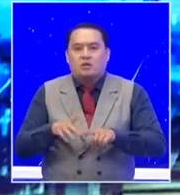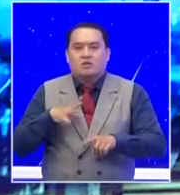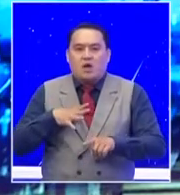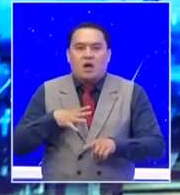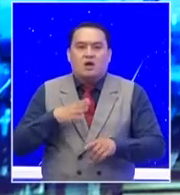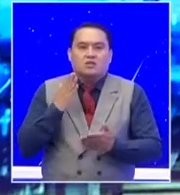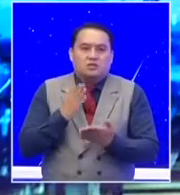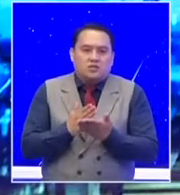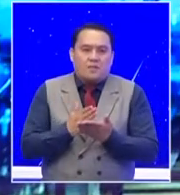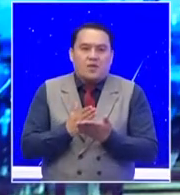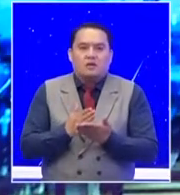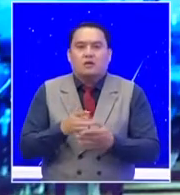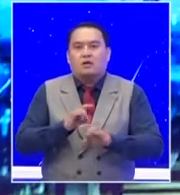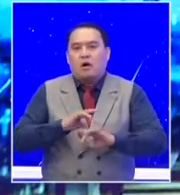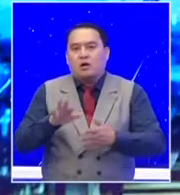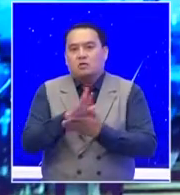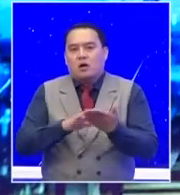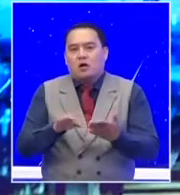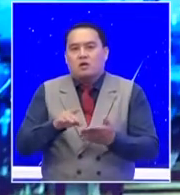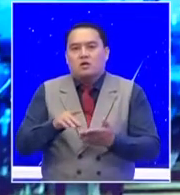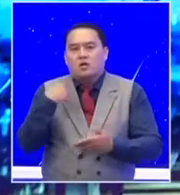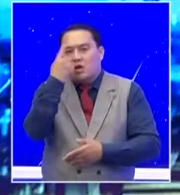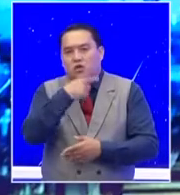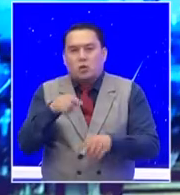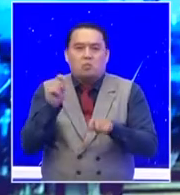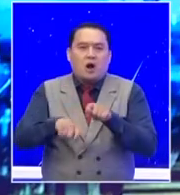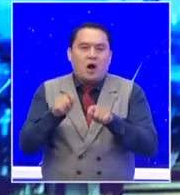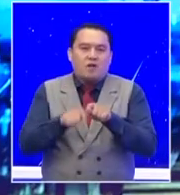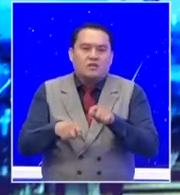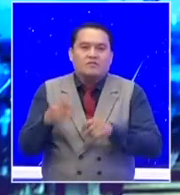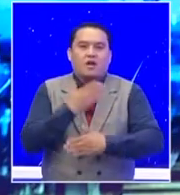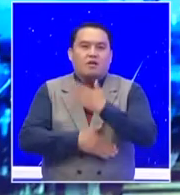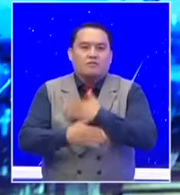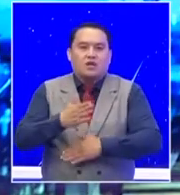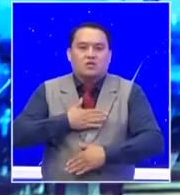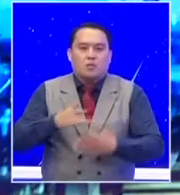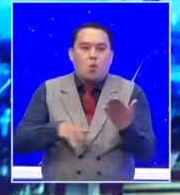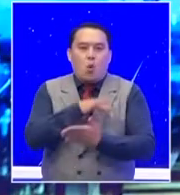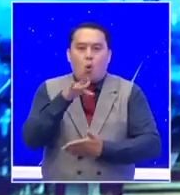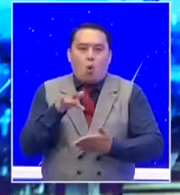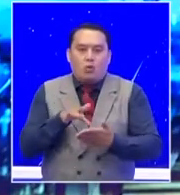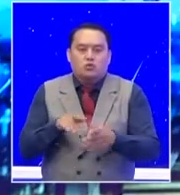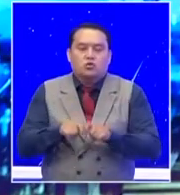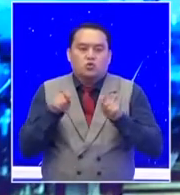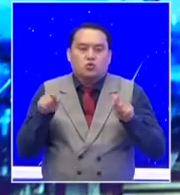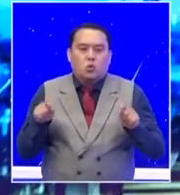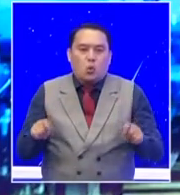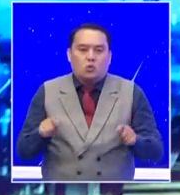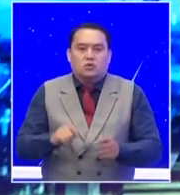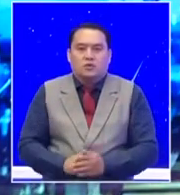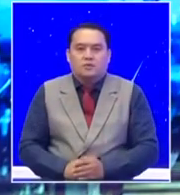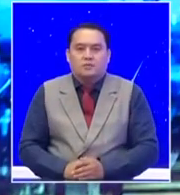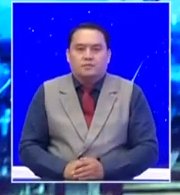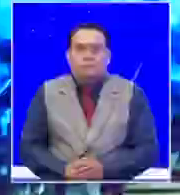все еще не снят. Наш корреспондент Дамир Анитов лично проверил, насколько для инвалидов в нашем городе создана безбарьерная